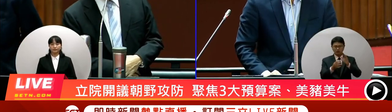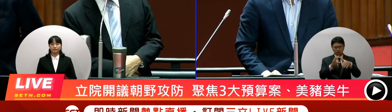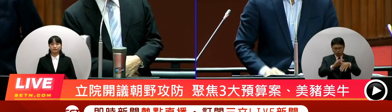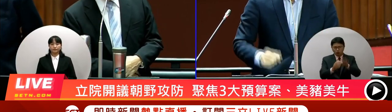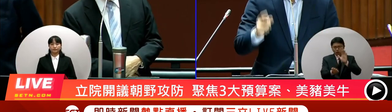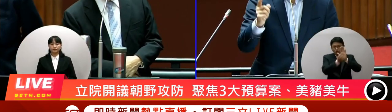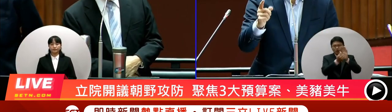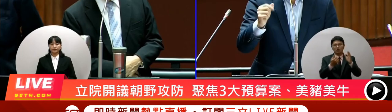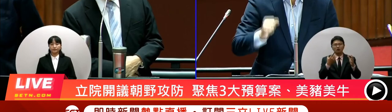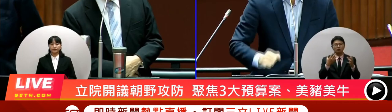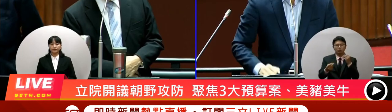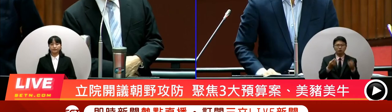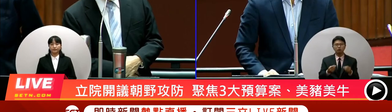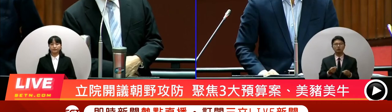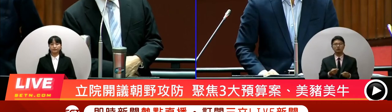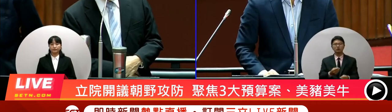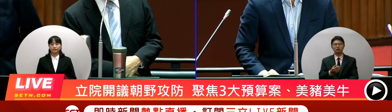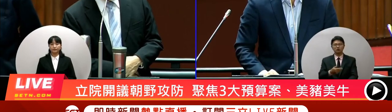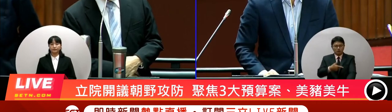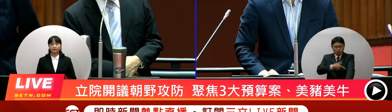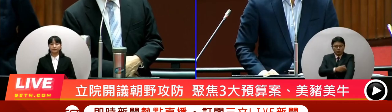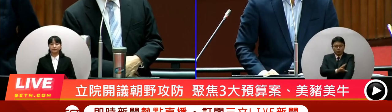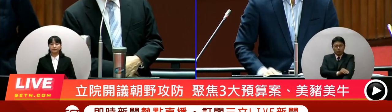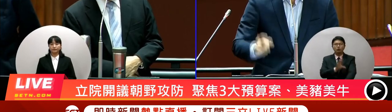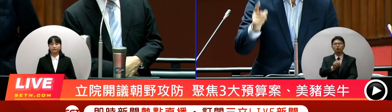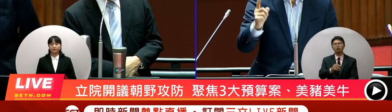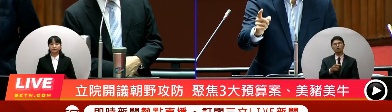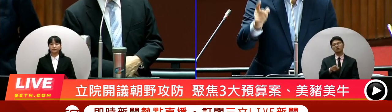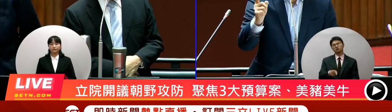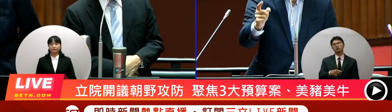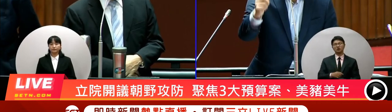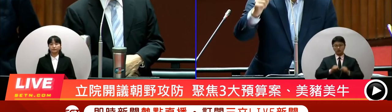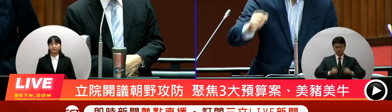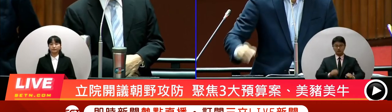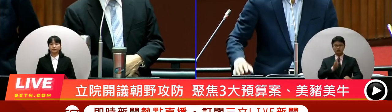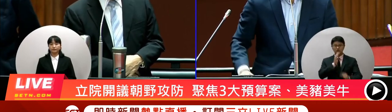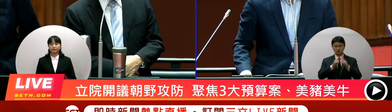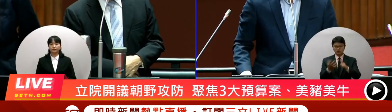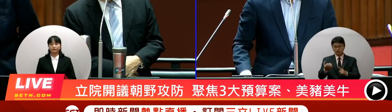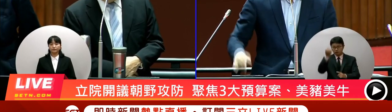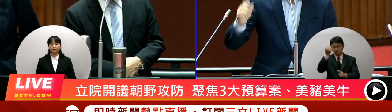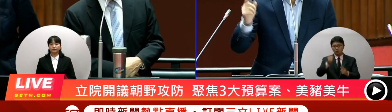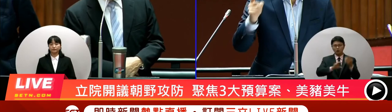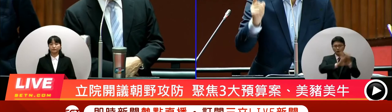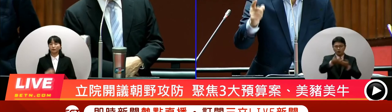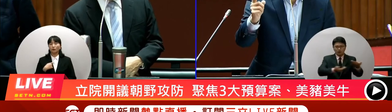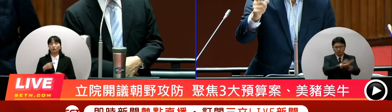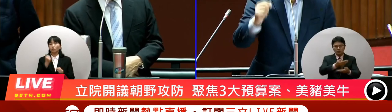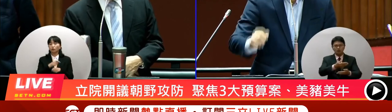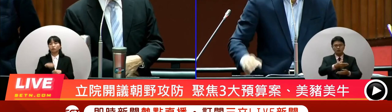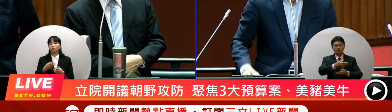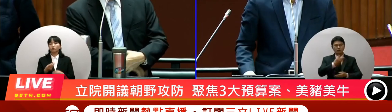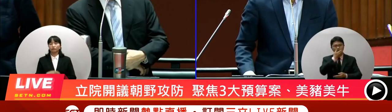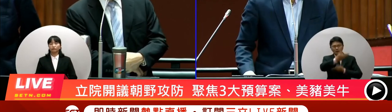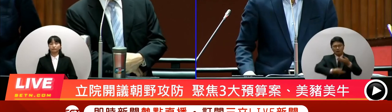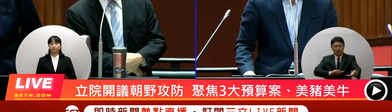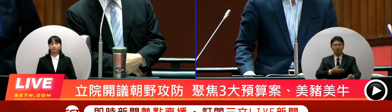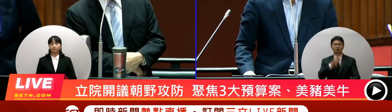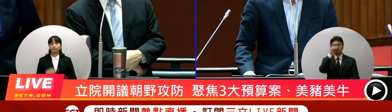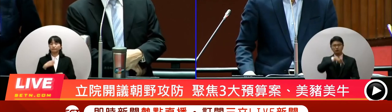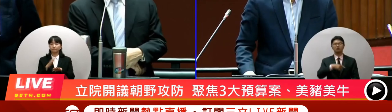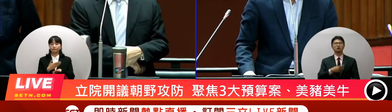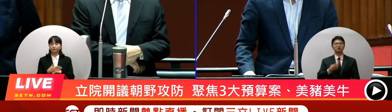长，健康是人权，不能当成外交谈判的筹码， 我们绝对 不能被遗弃。 我们